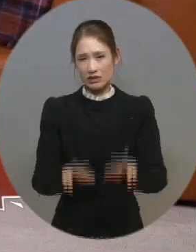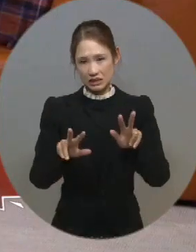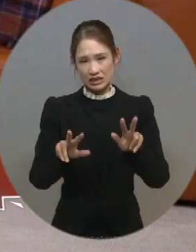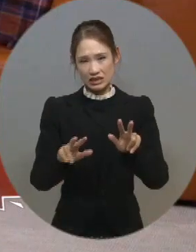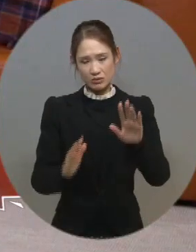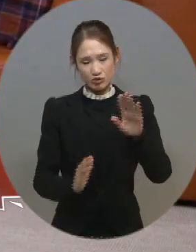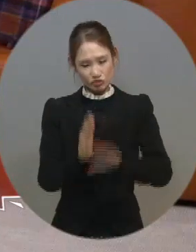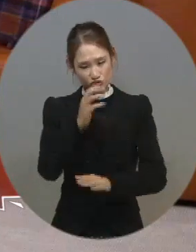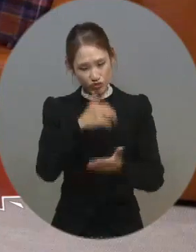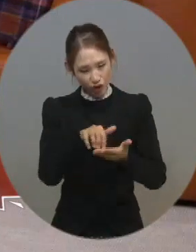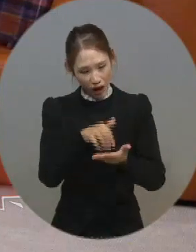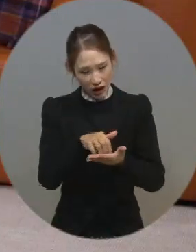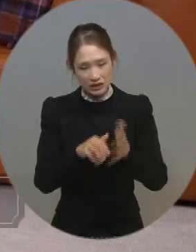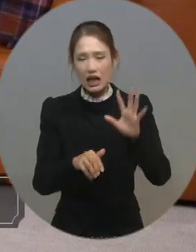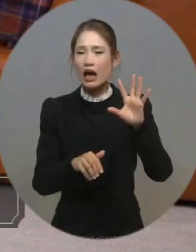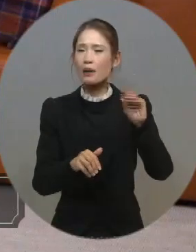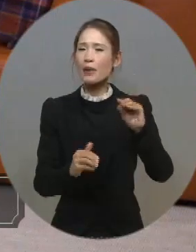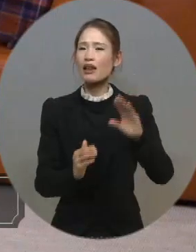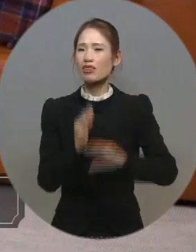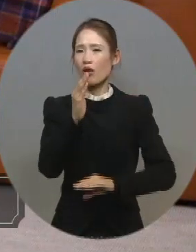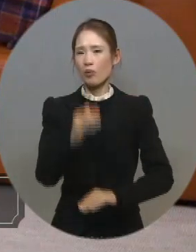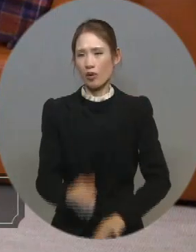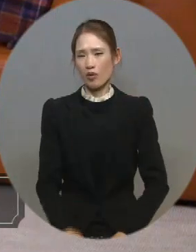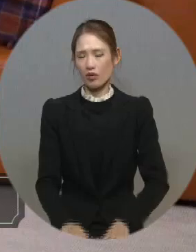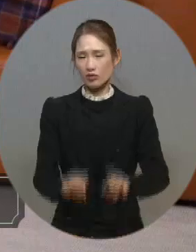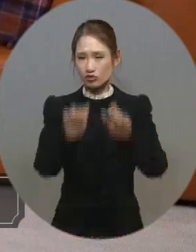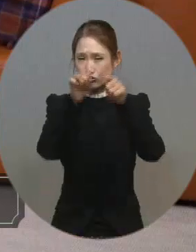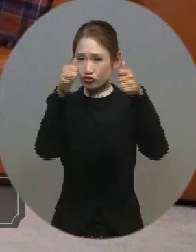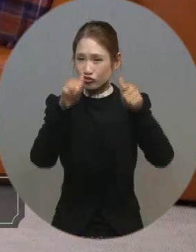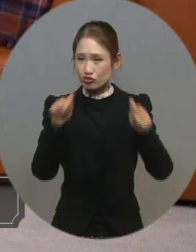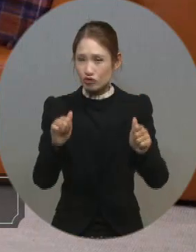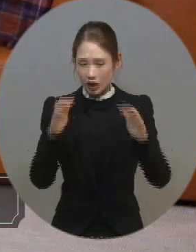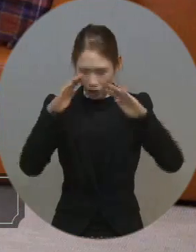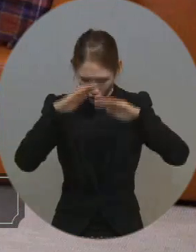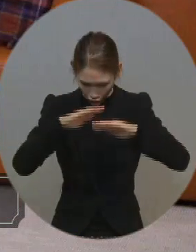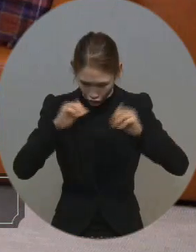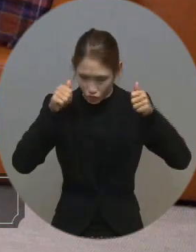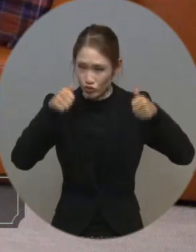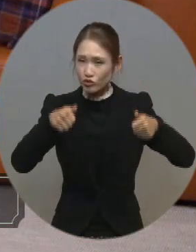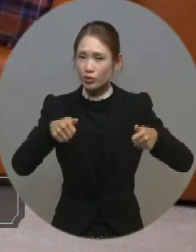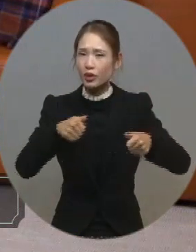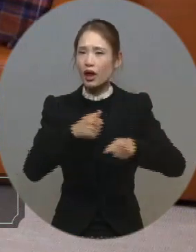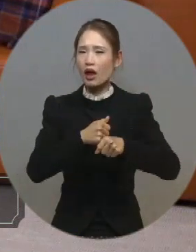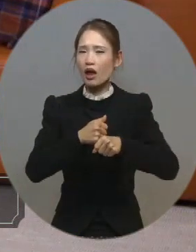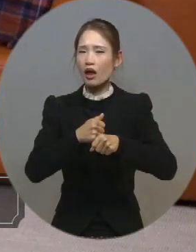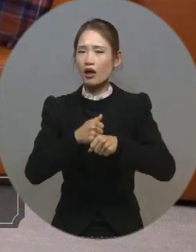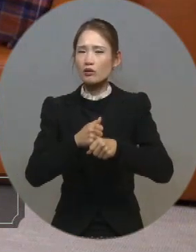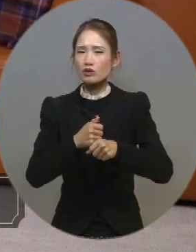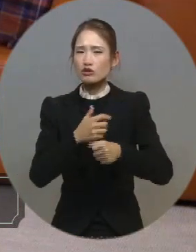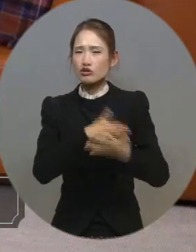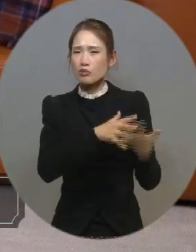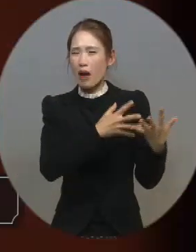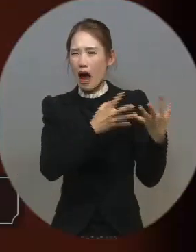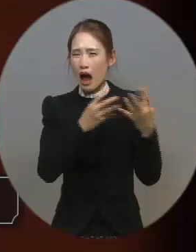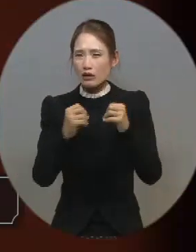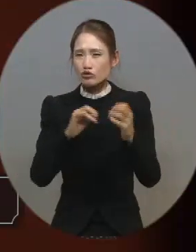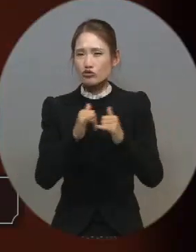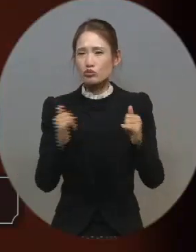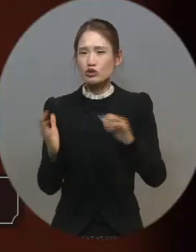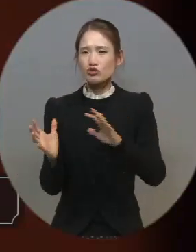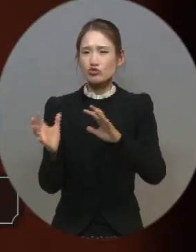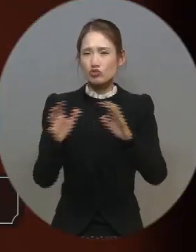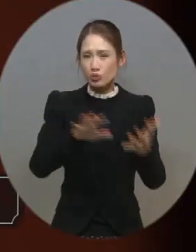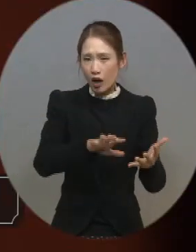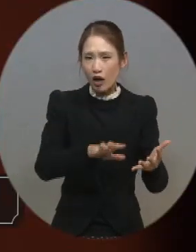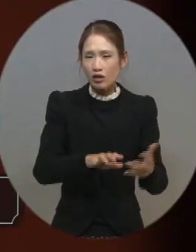넘어요. 그래서 그런 우상을 숭배하면서 수백만의 백성들을 굶어 죽게 하니까 저 땅은 이